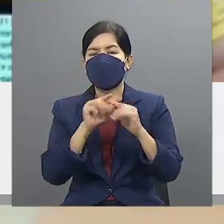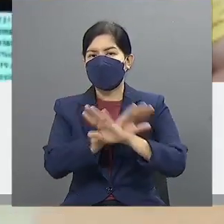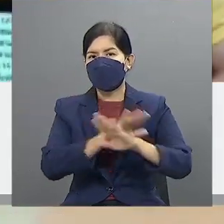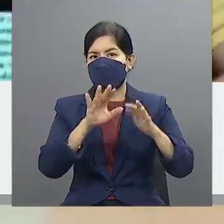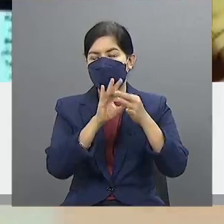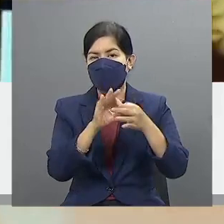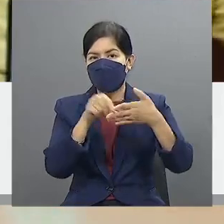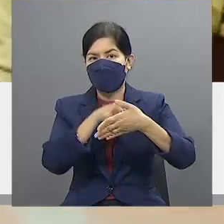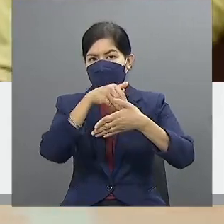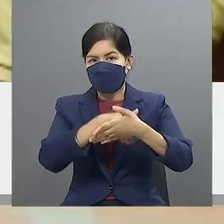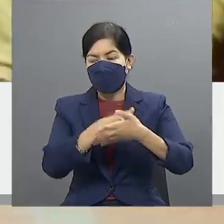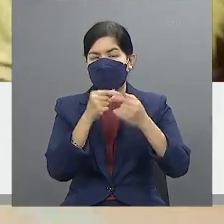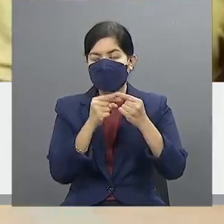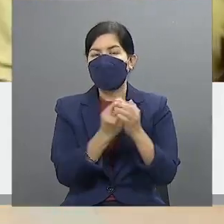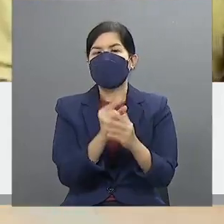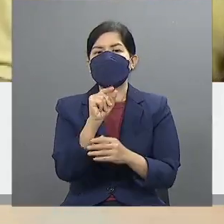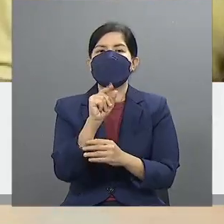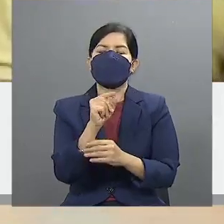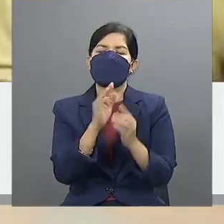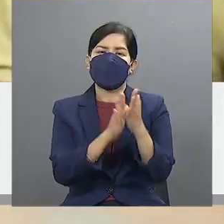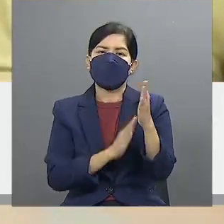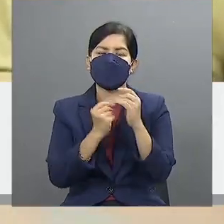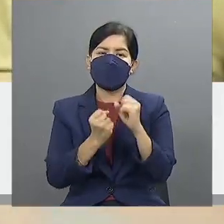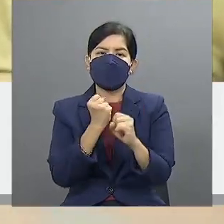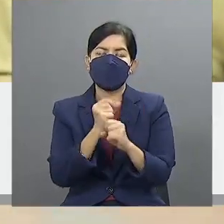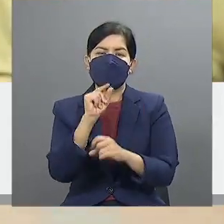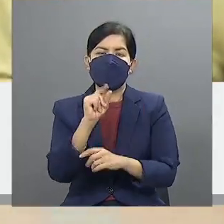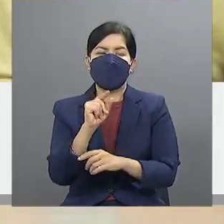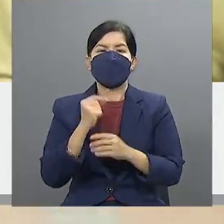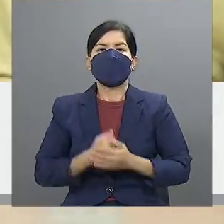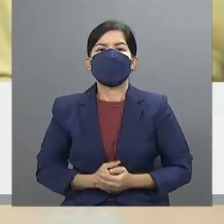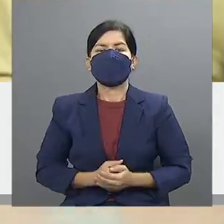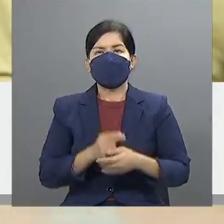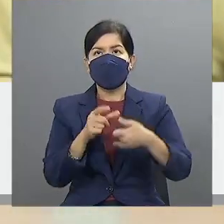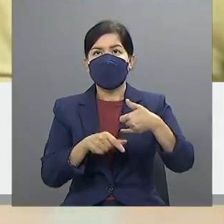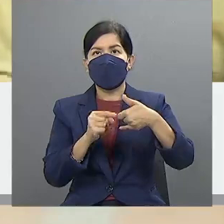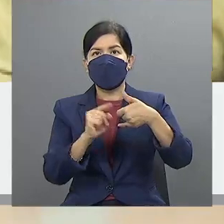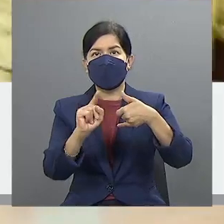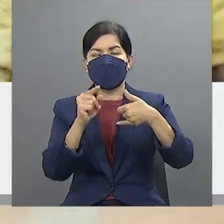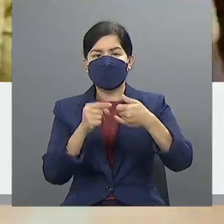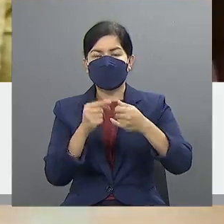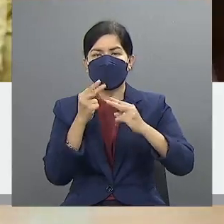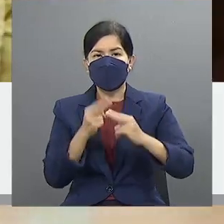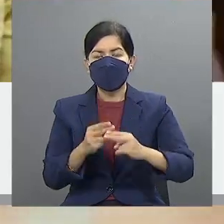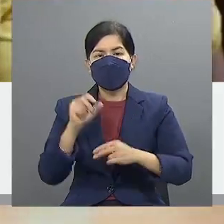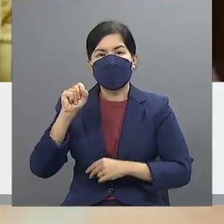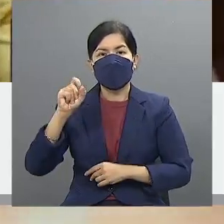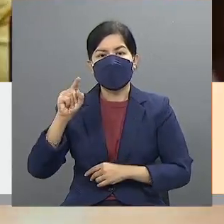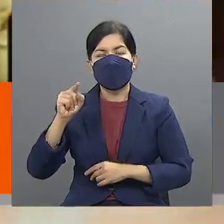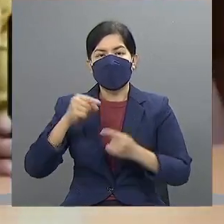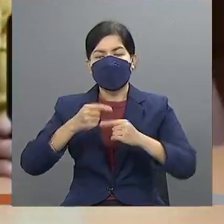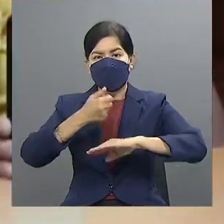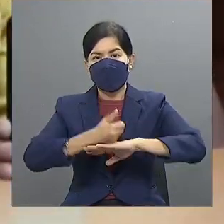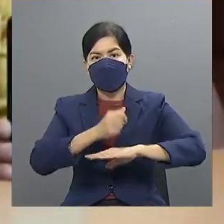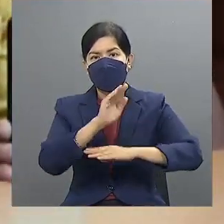ายศรีสุวรรณจันยาเลขาธิการสมาคมองค์การพิทักษ์รัฐธรรมนูญไทยยื่นร้องขอให้เอาผิดกับนายอุตมสาวนาย